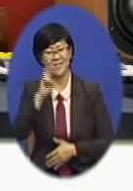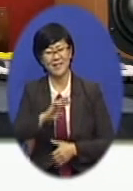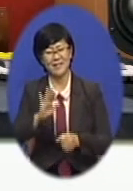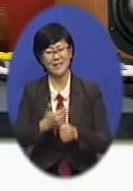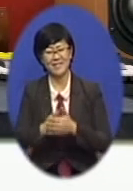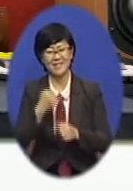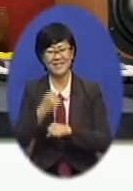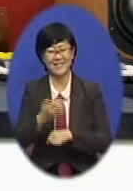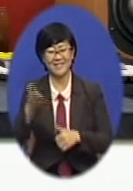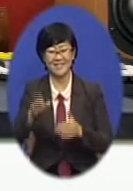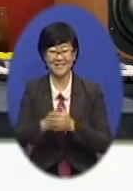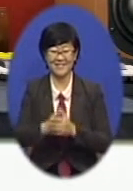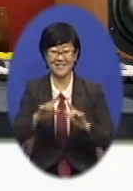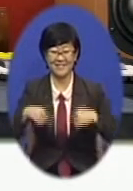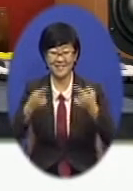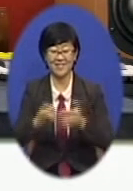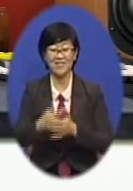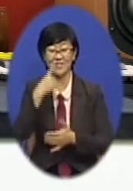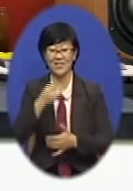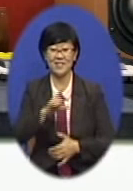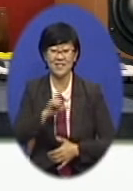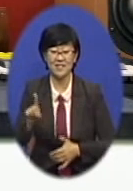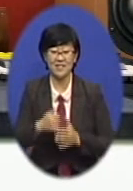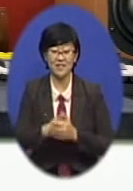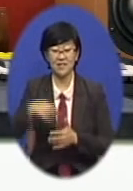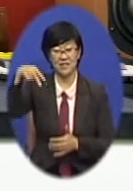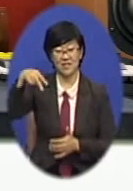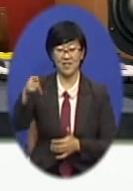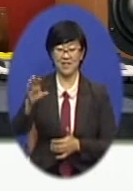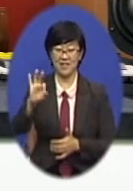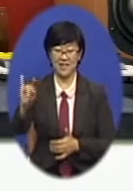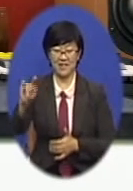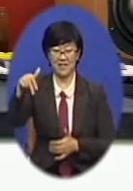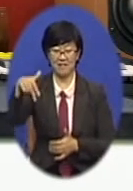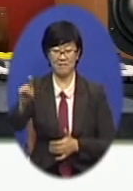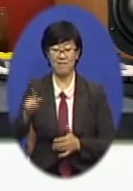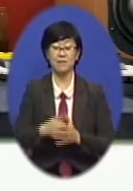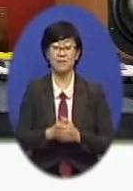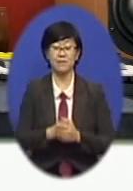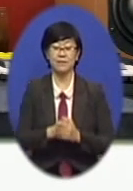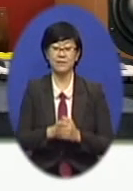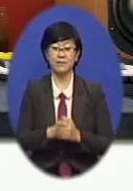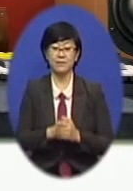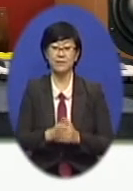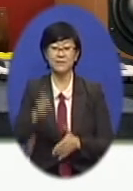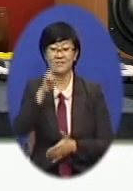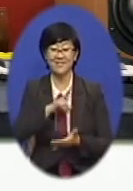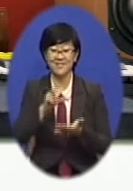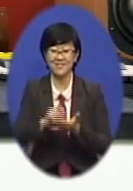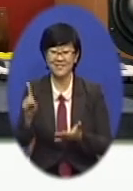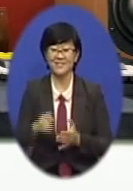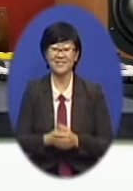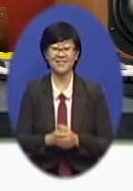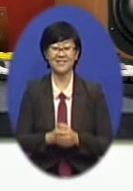없이 나와서 나 챙겨서... 아, 괜찮아요, 괜찮아요. 어머니 성함은? 서혜자. 서혜자님. 예. 자, 어떤 노래